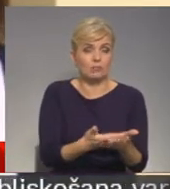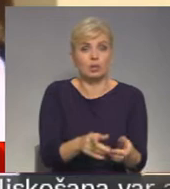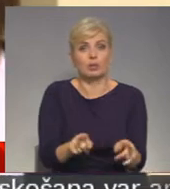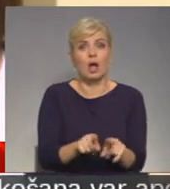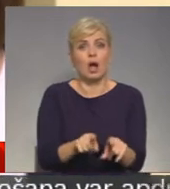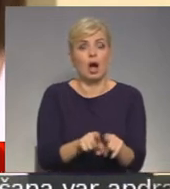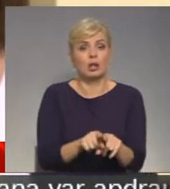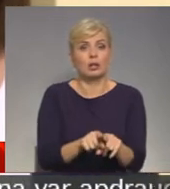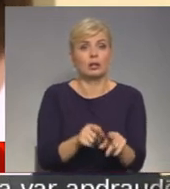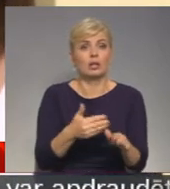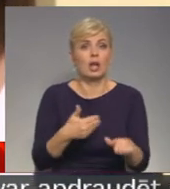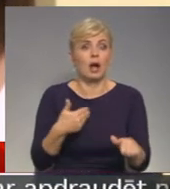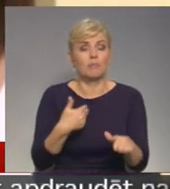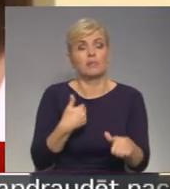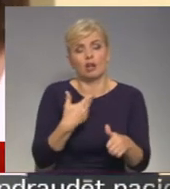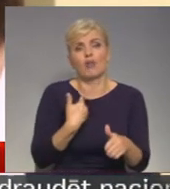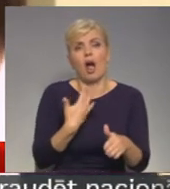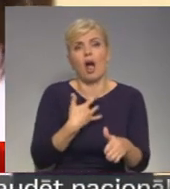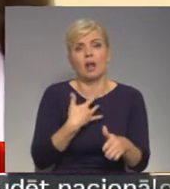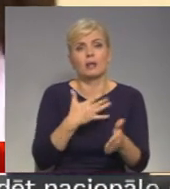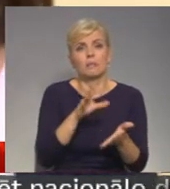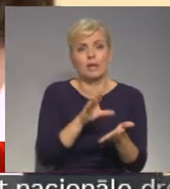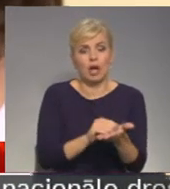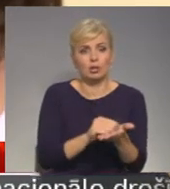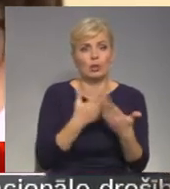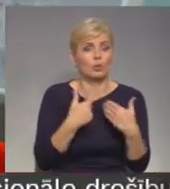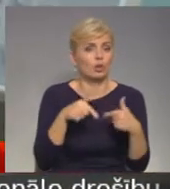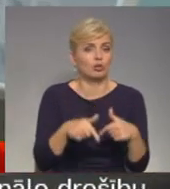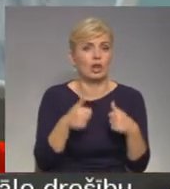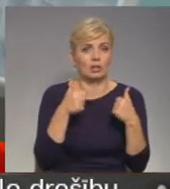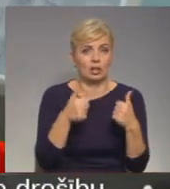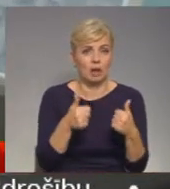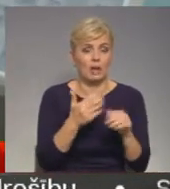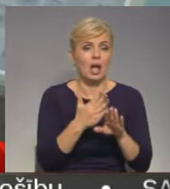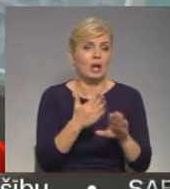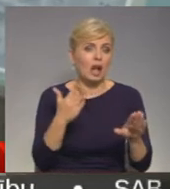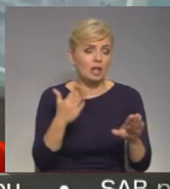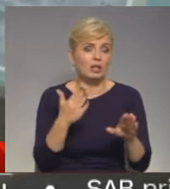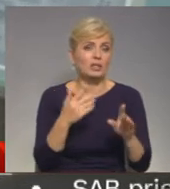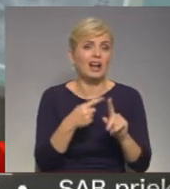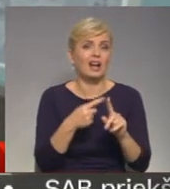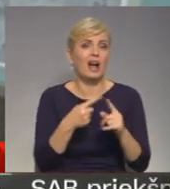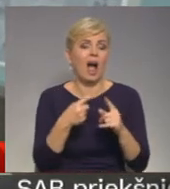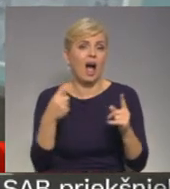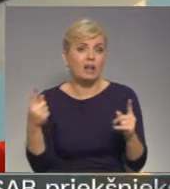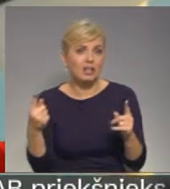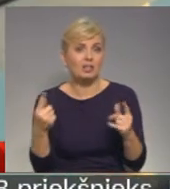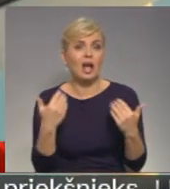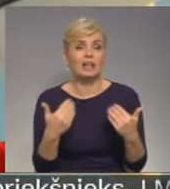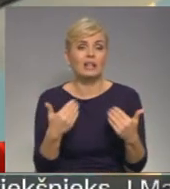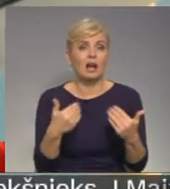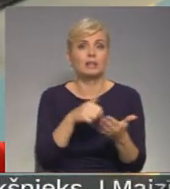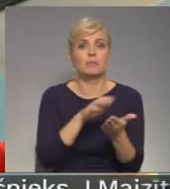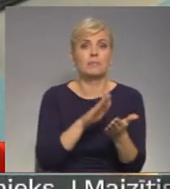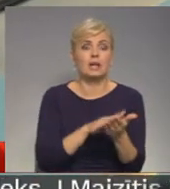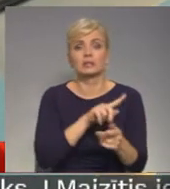un arī pēc iepriekšējās pieredzes, ko mums ir bijis, tad šeit bija ļoti labi. Rindas ir ārkārtīgi garas, uz doto brīdi pieraksts līdz gada